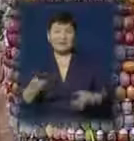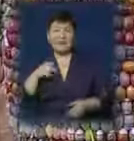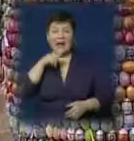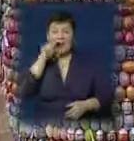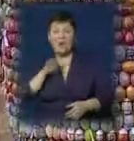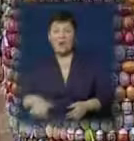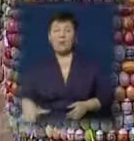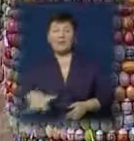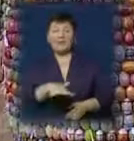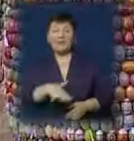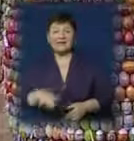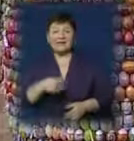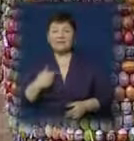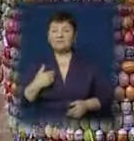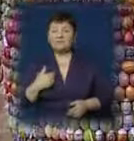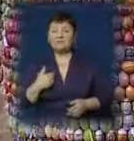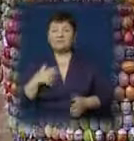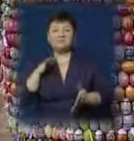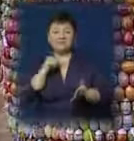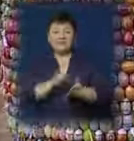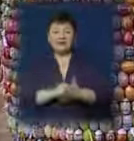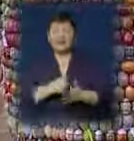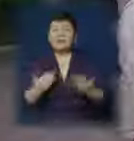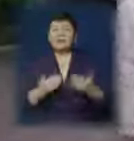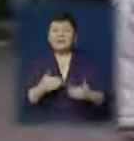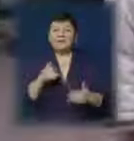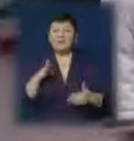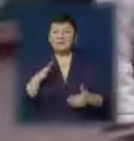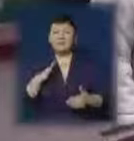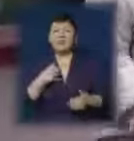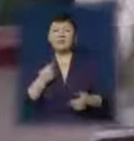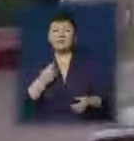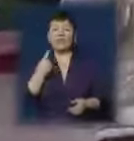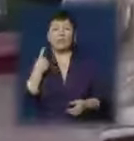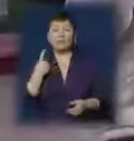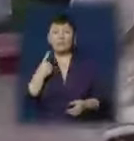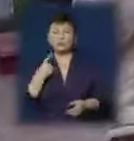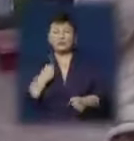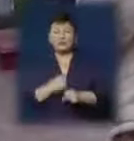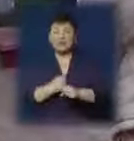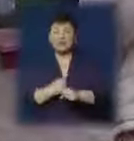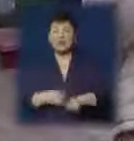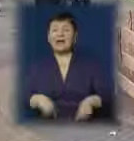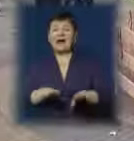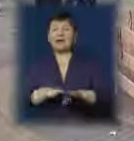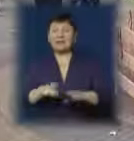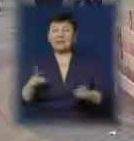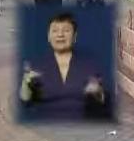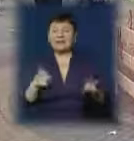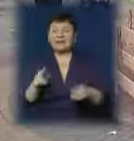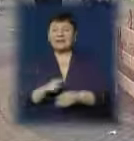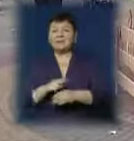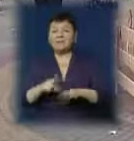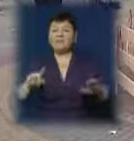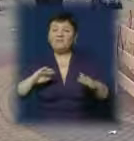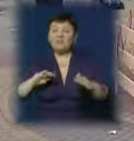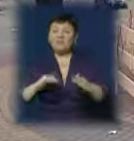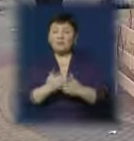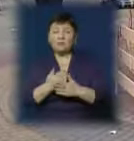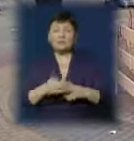Минулорічну конструкцію, на жаль, пошкодили вандали. Якби цього не сталося, зробили б ще одну. А так довелось реставрувати. Відновлювали